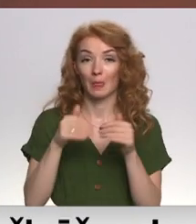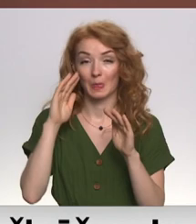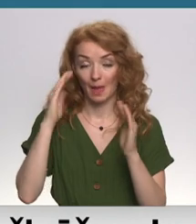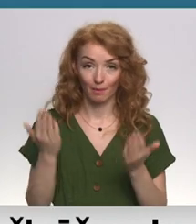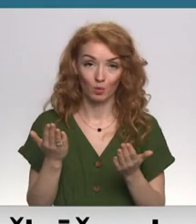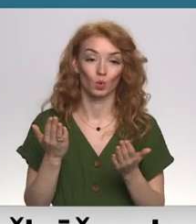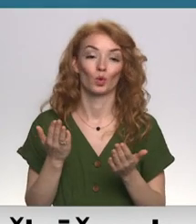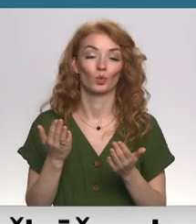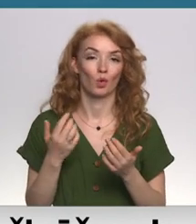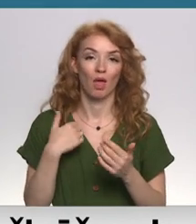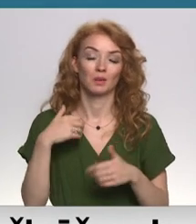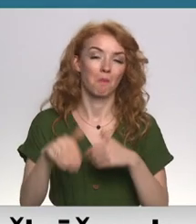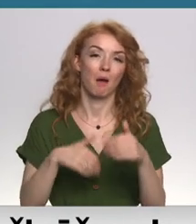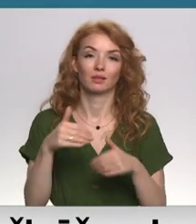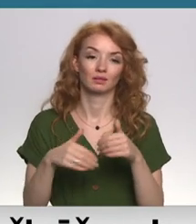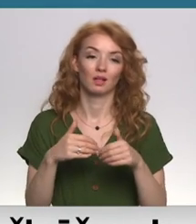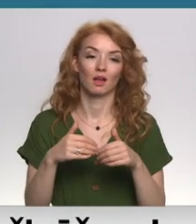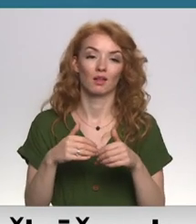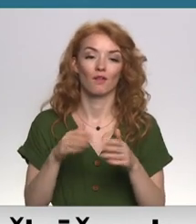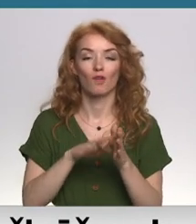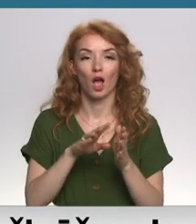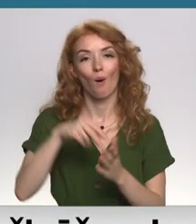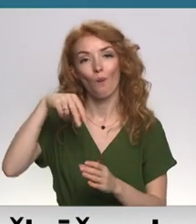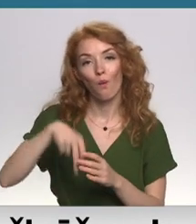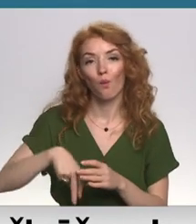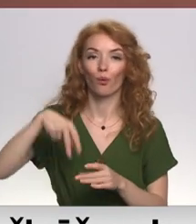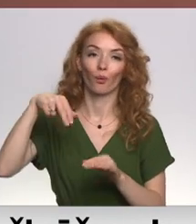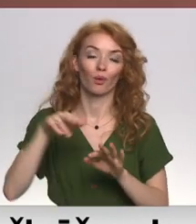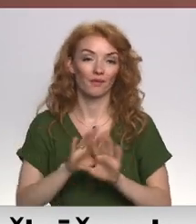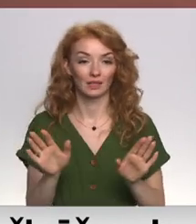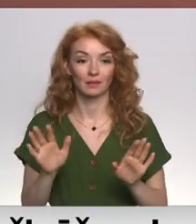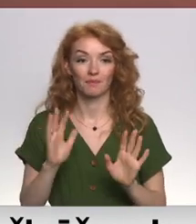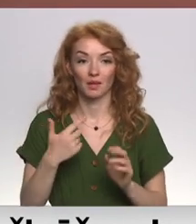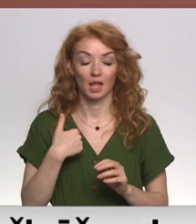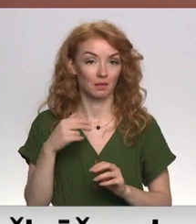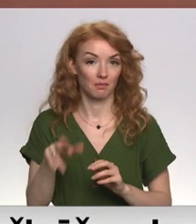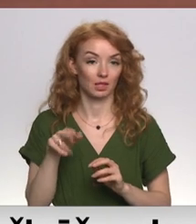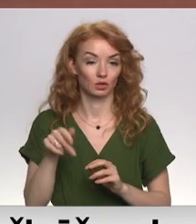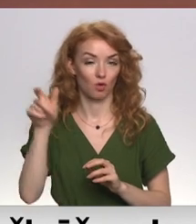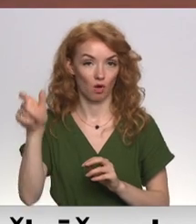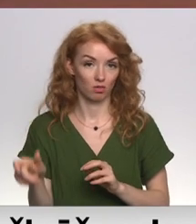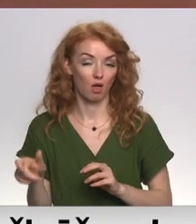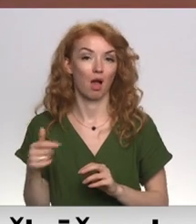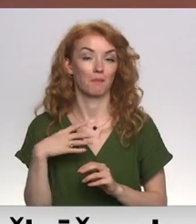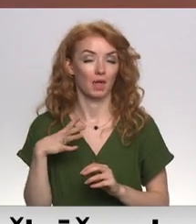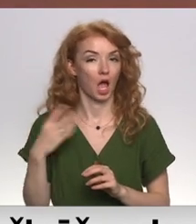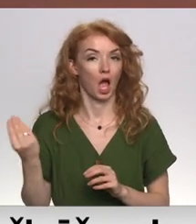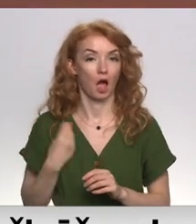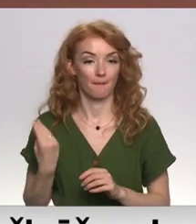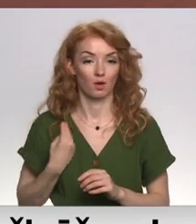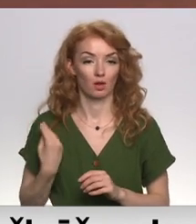arī baseinā paņemu un kaut ko pļunčājos. Man jau kā pensionārai bija abonents,